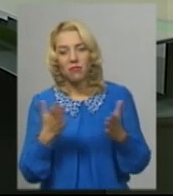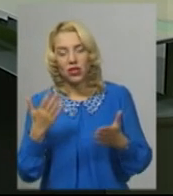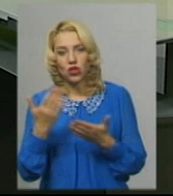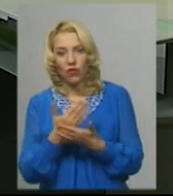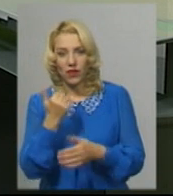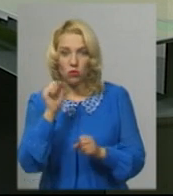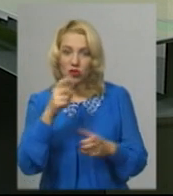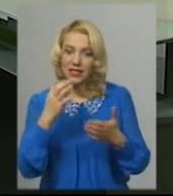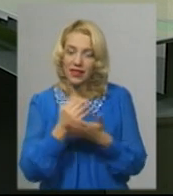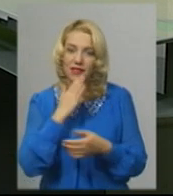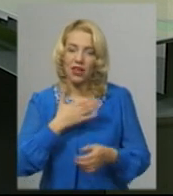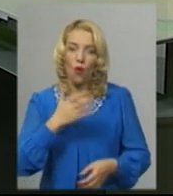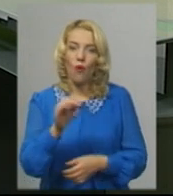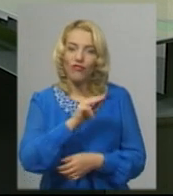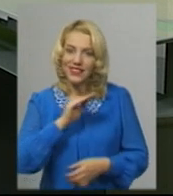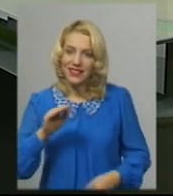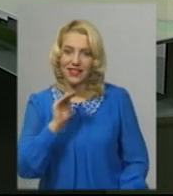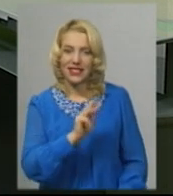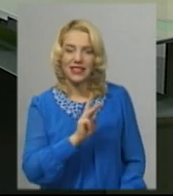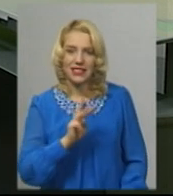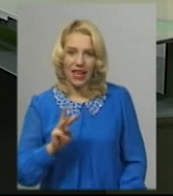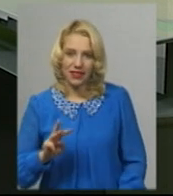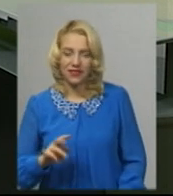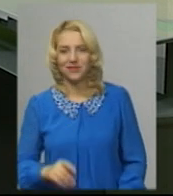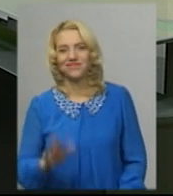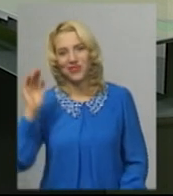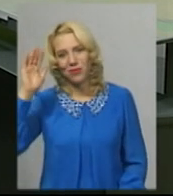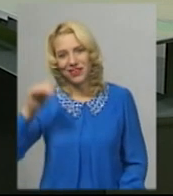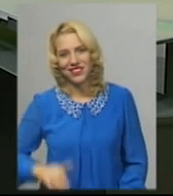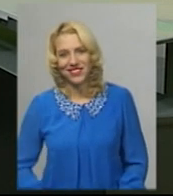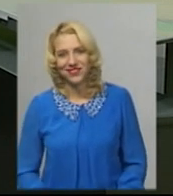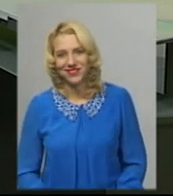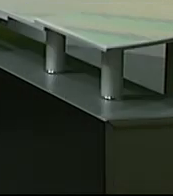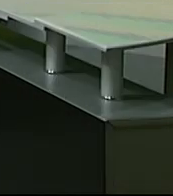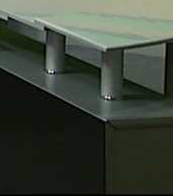Більше новин ви можете знайти на нашому офіційному сайті та на сторінці у Фейсбук. Побачимось!